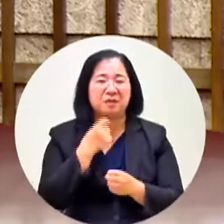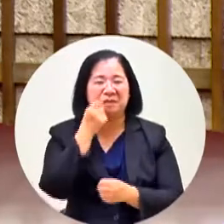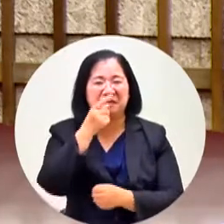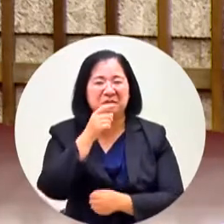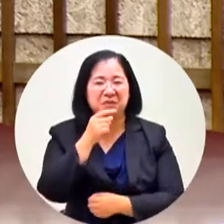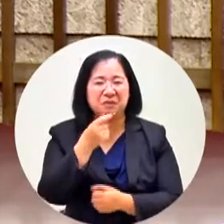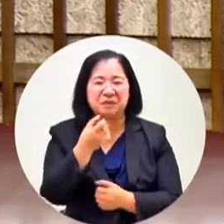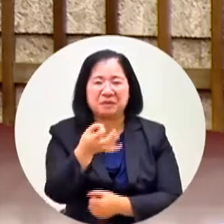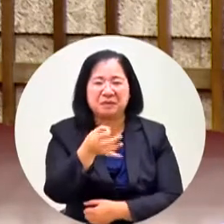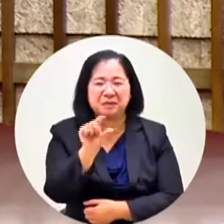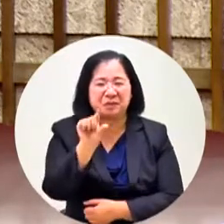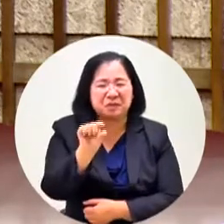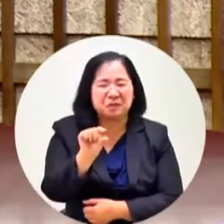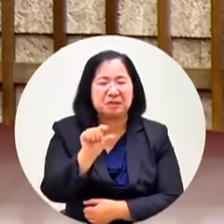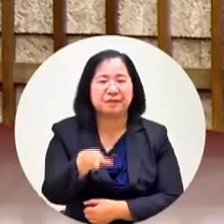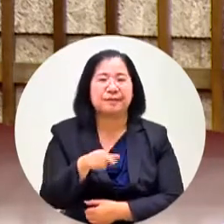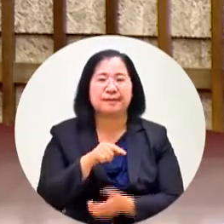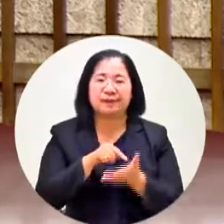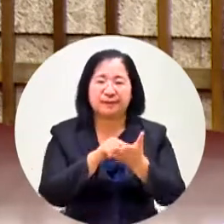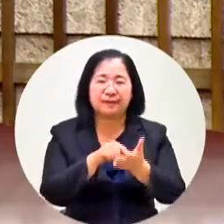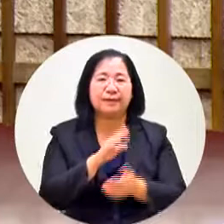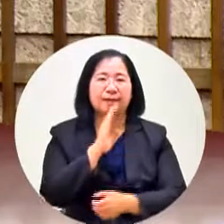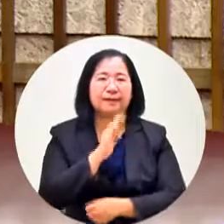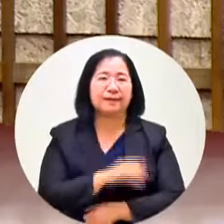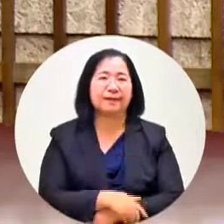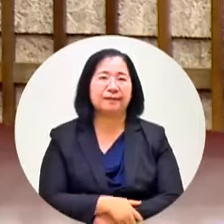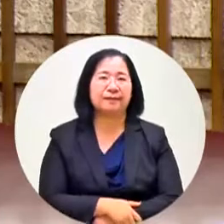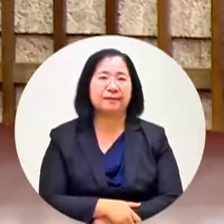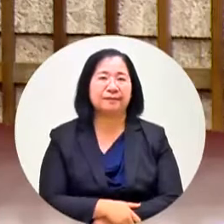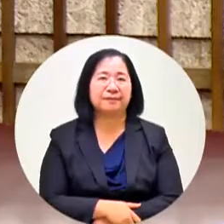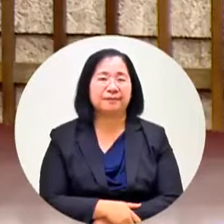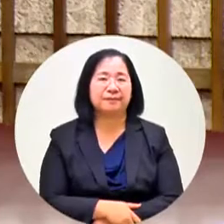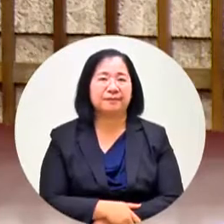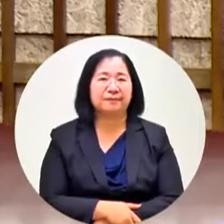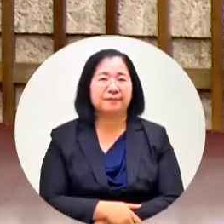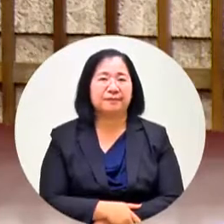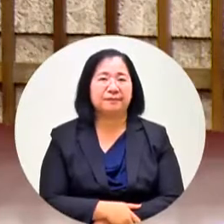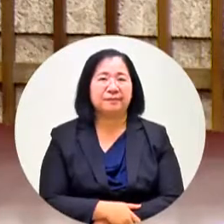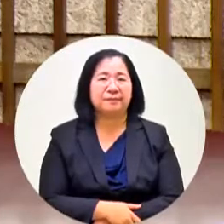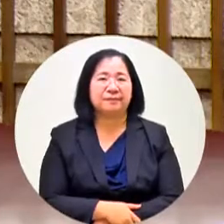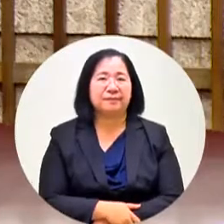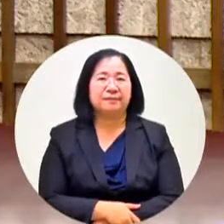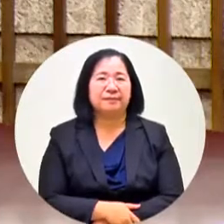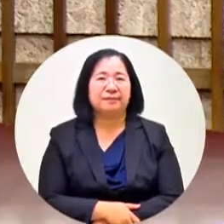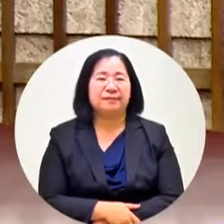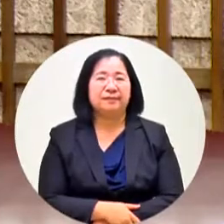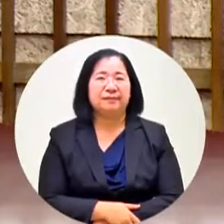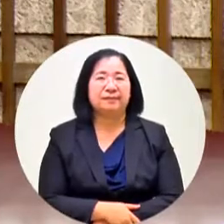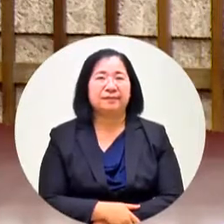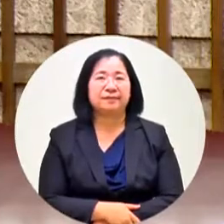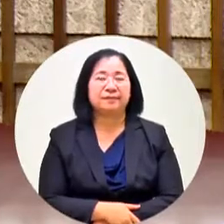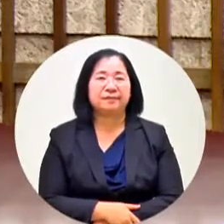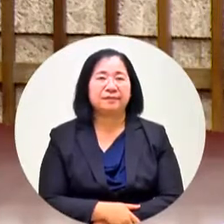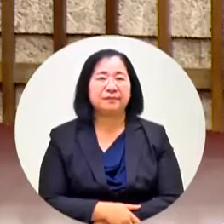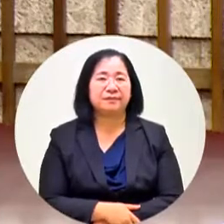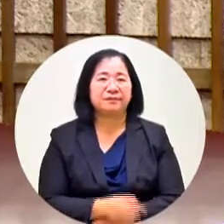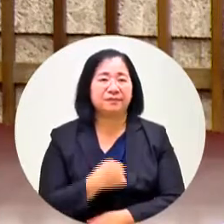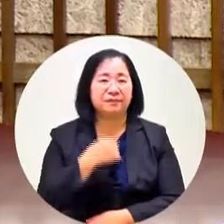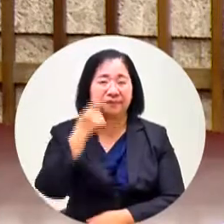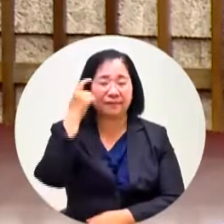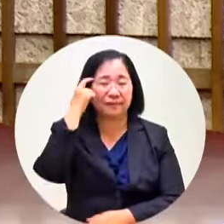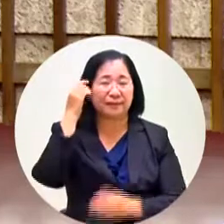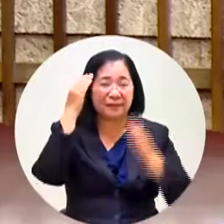也带了一些幼保，连高雄县的幼保人员也在上面哈。那今天我要利用一点时间，特别。来替这一